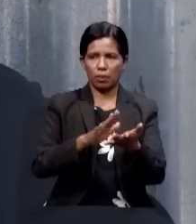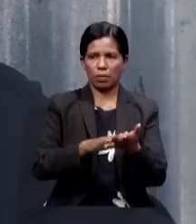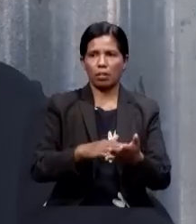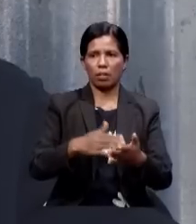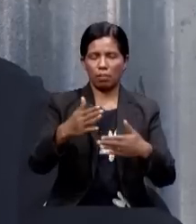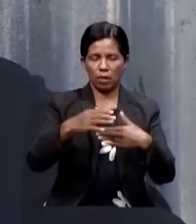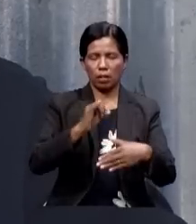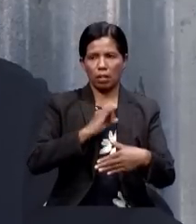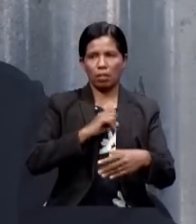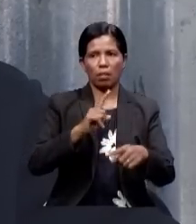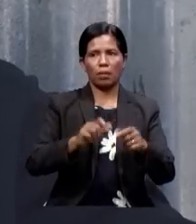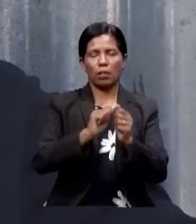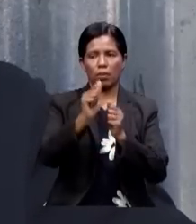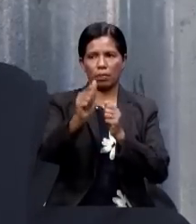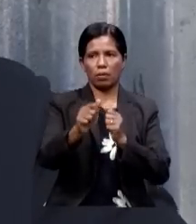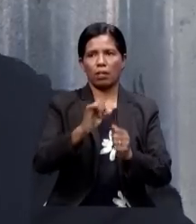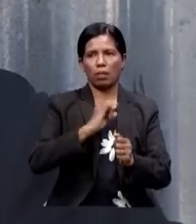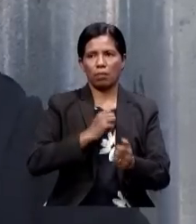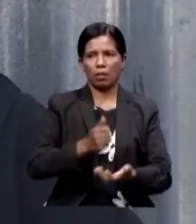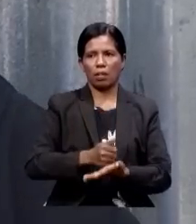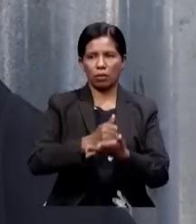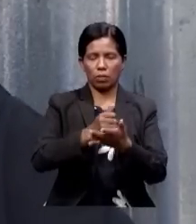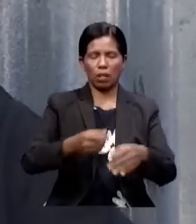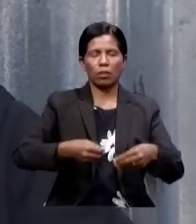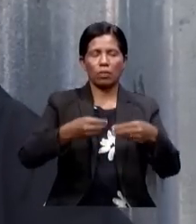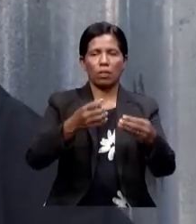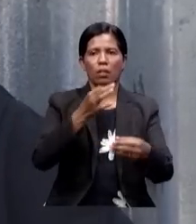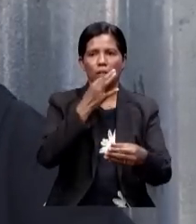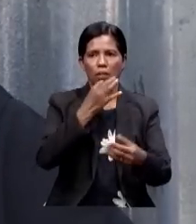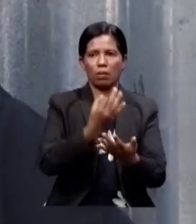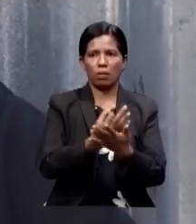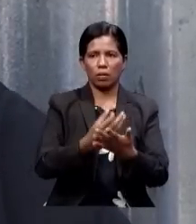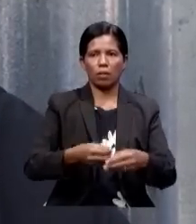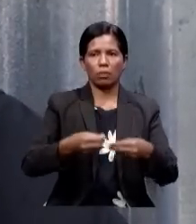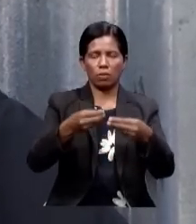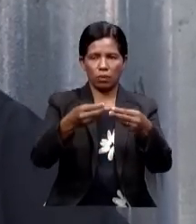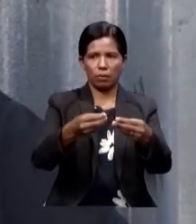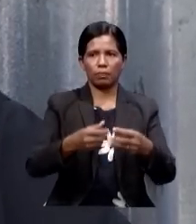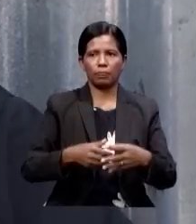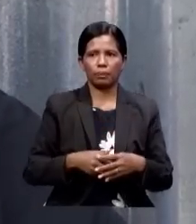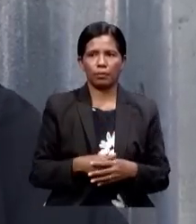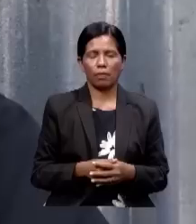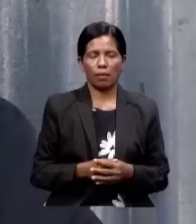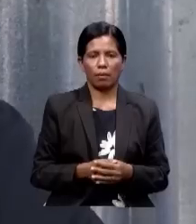dok tam bisik hau par amos sustento hamba osan itu ampo ba